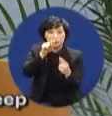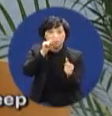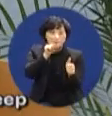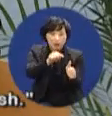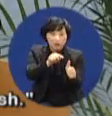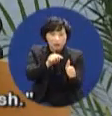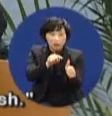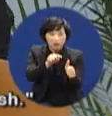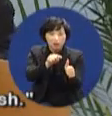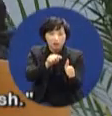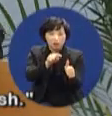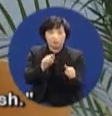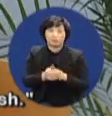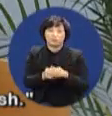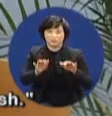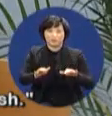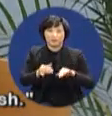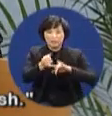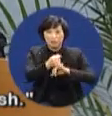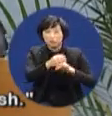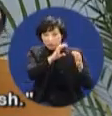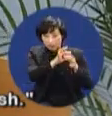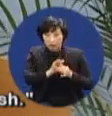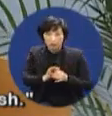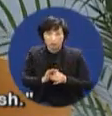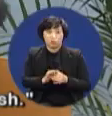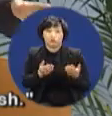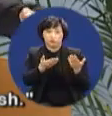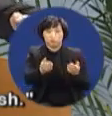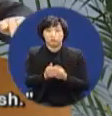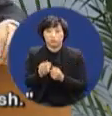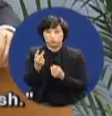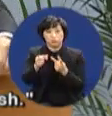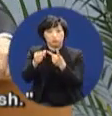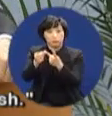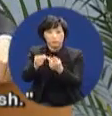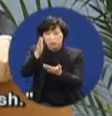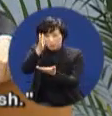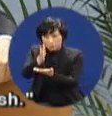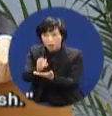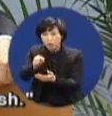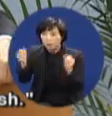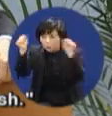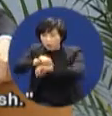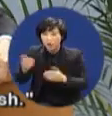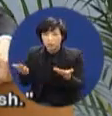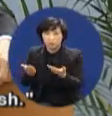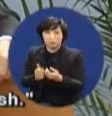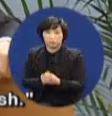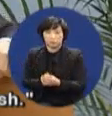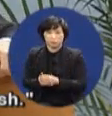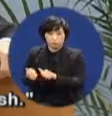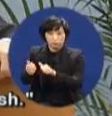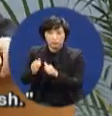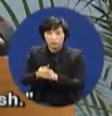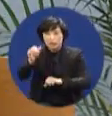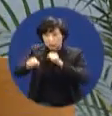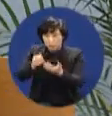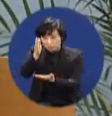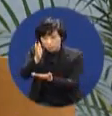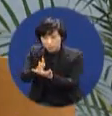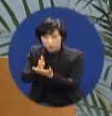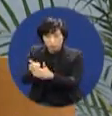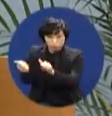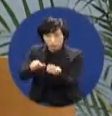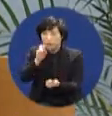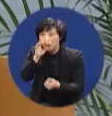그러면 이렇게 약속을 이행할게. 하지 마라, 그건 망하는 일이니 죽어서는 안 된다. 이